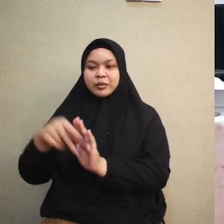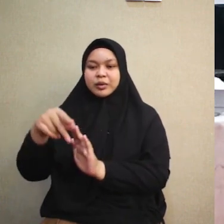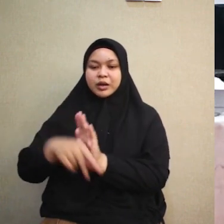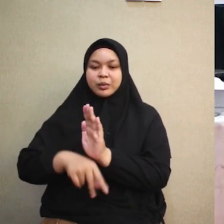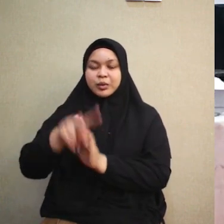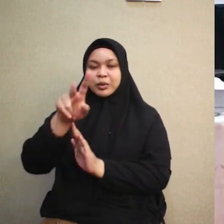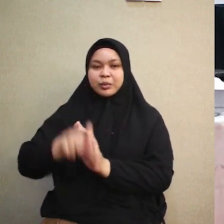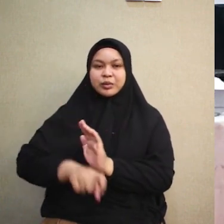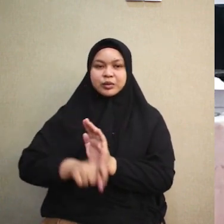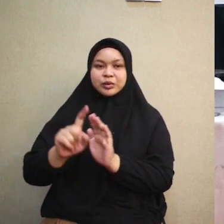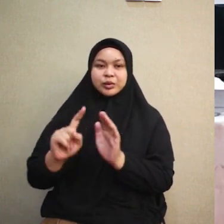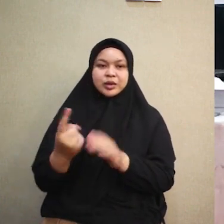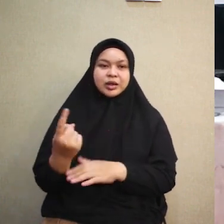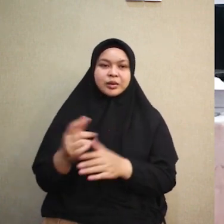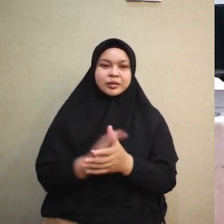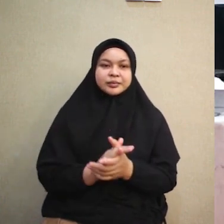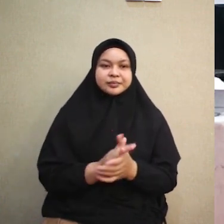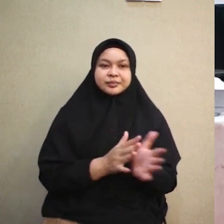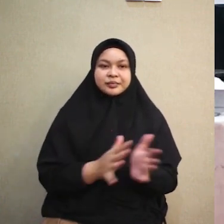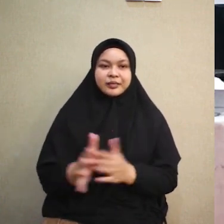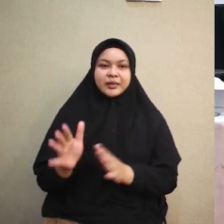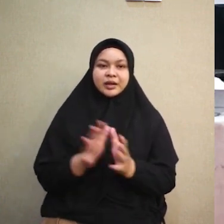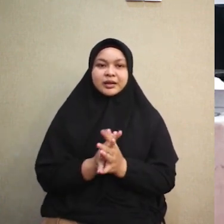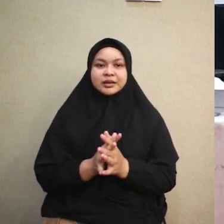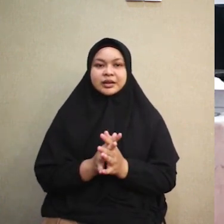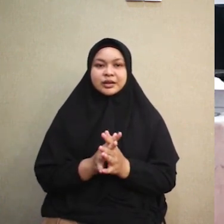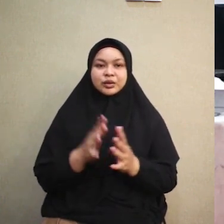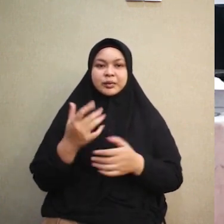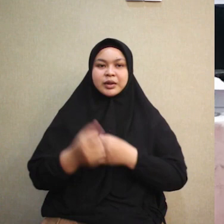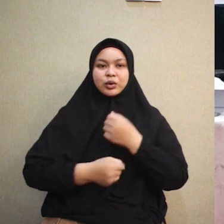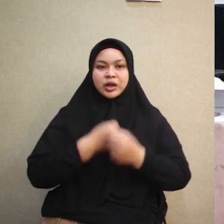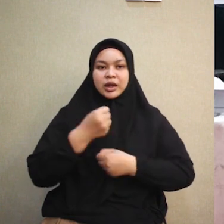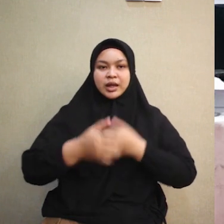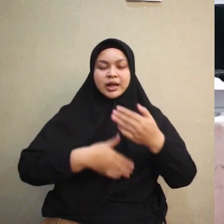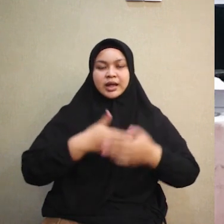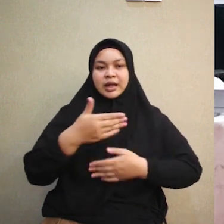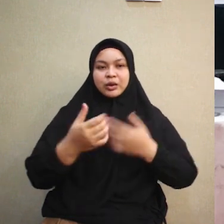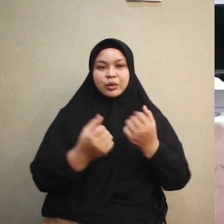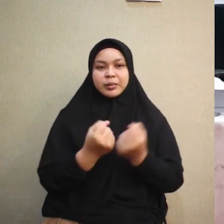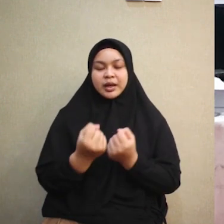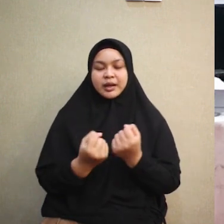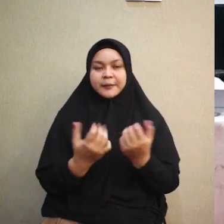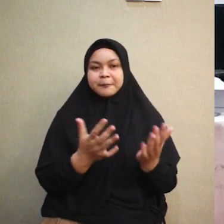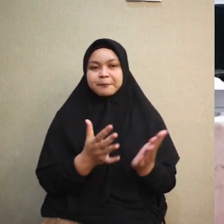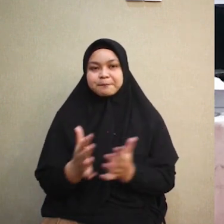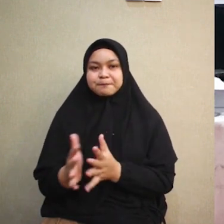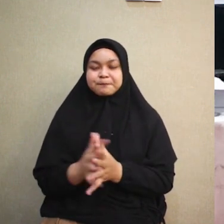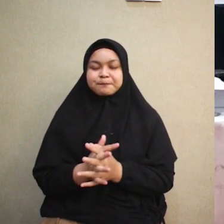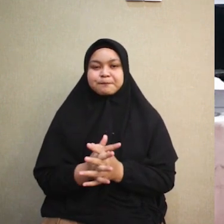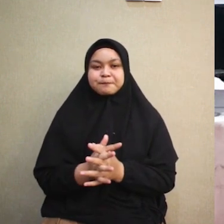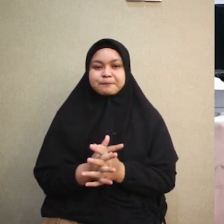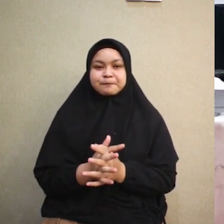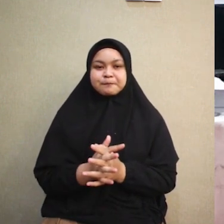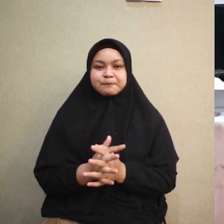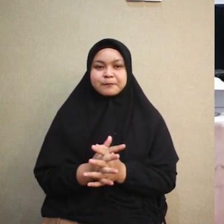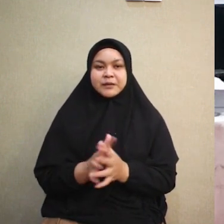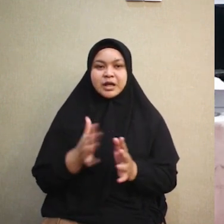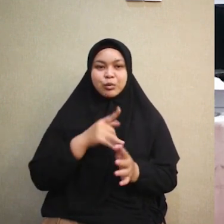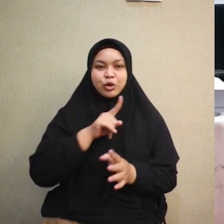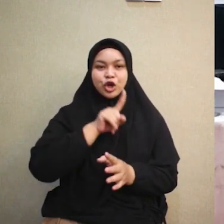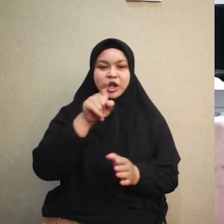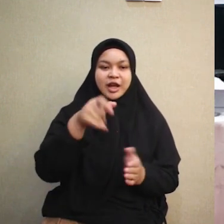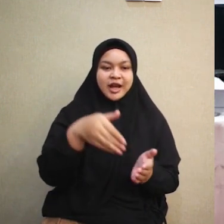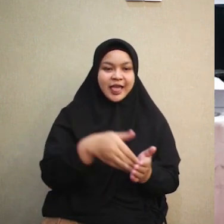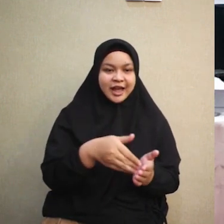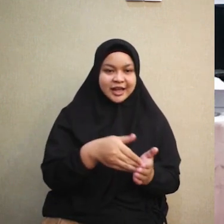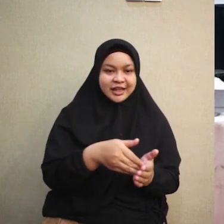di highlight untuk mengatakan bahwa pemerintah sudah melakukan langkah-langkah dan upaya-upaya gitu nah saya nanya lagi